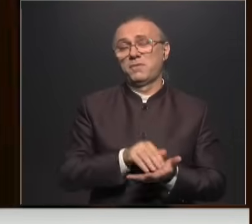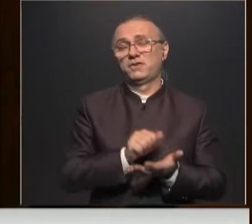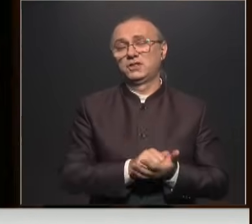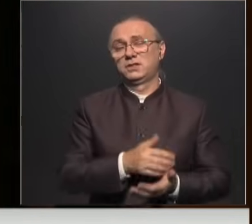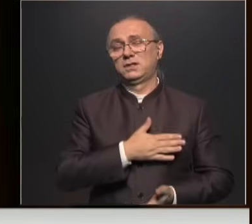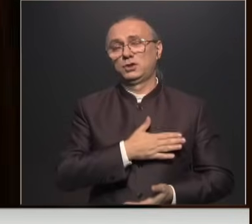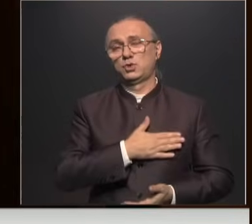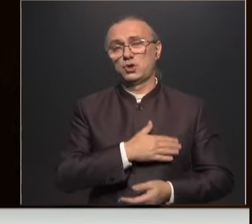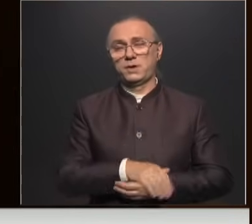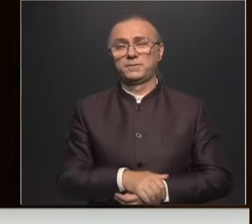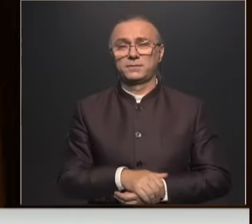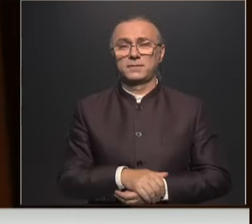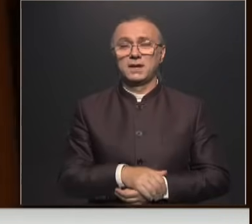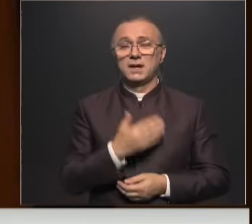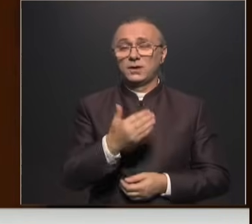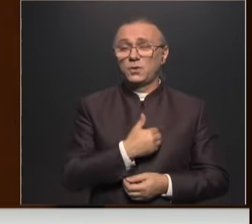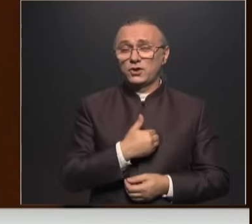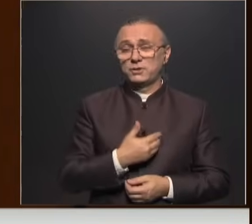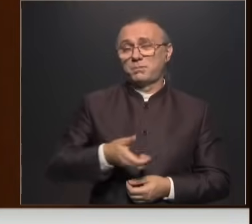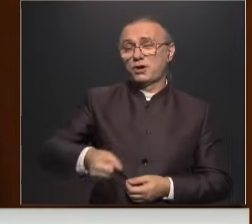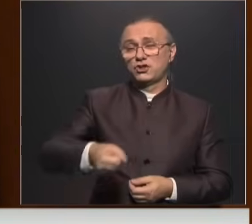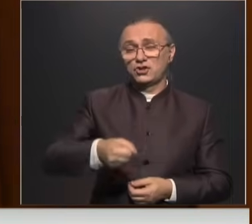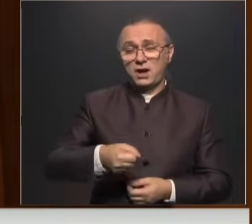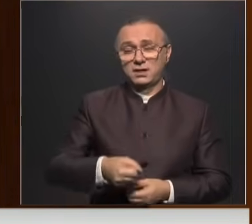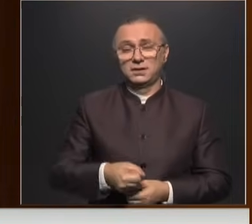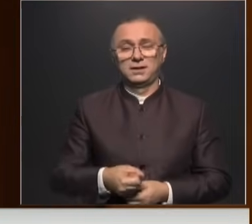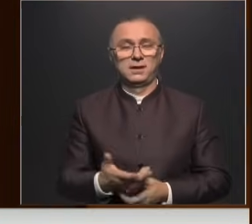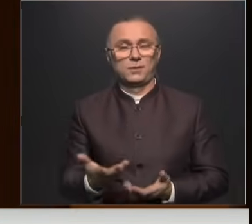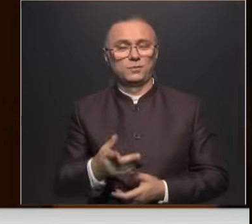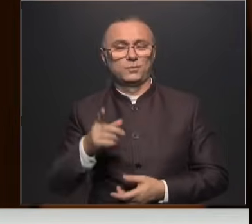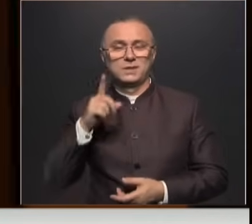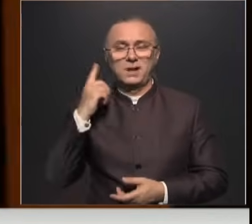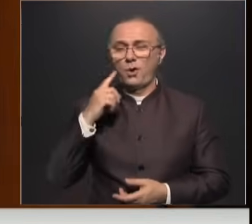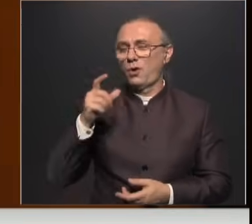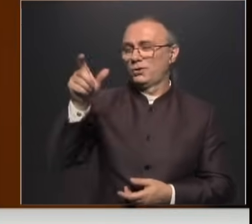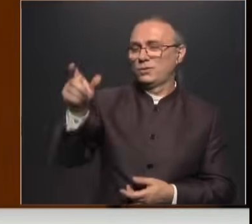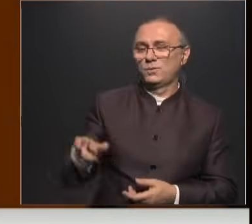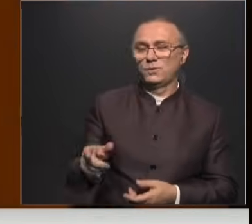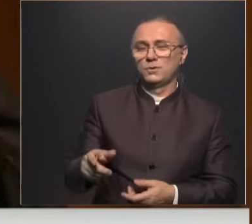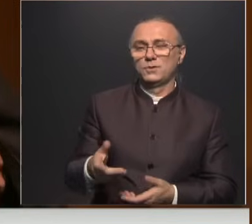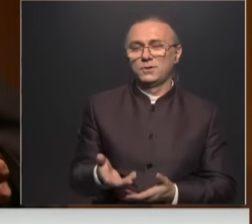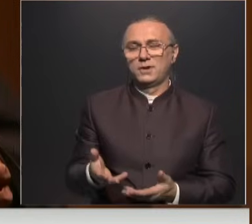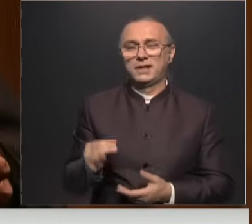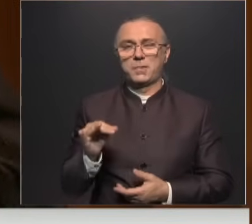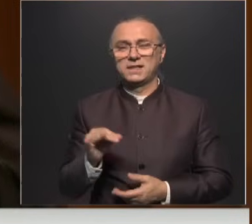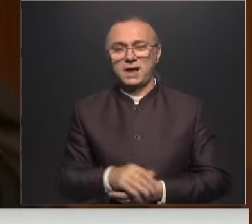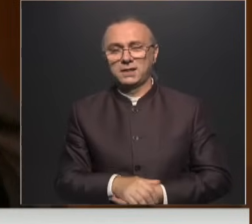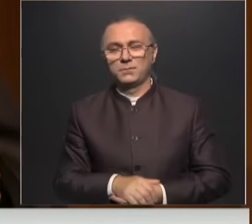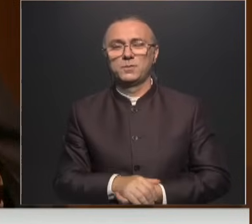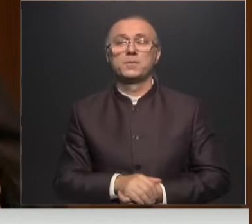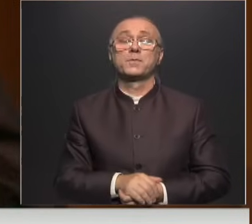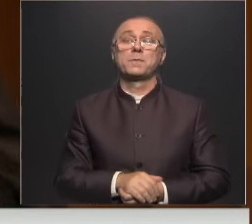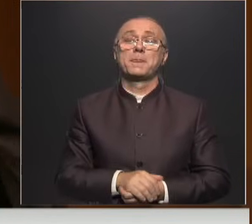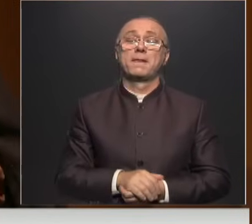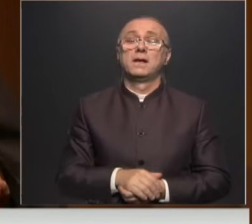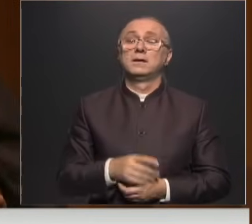страстное желание пожать зеленую руку какому-нибудь рептилоиду созвездия Альфа Центавра, то смотри, как бы твоя